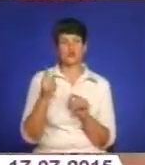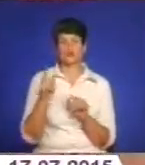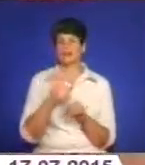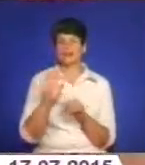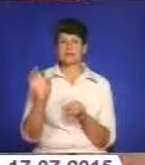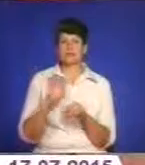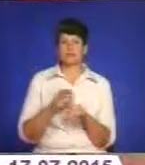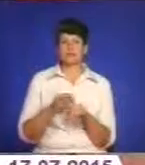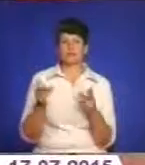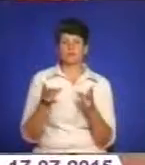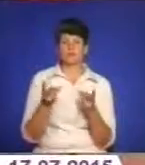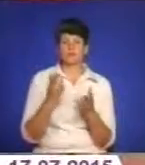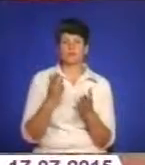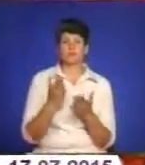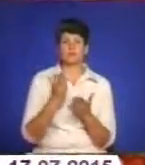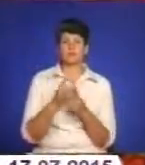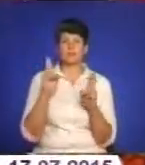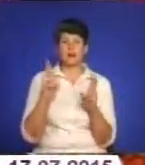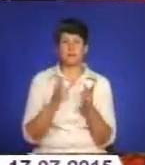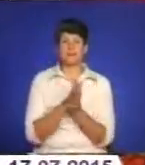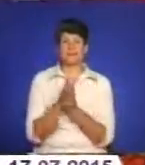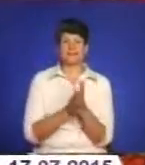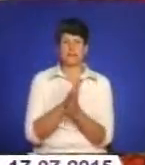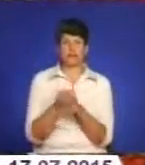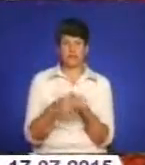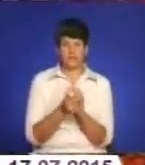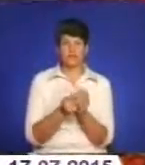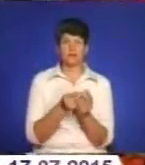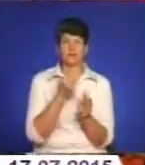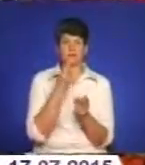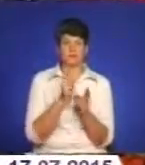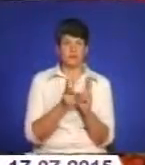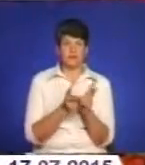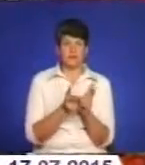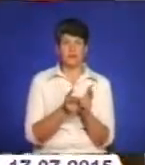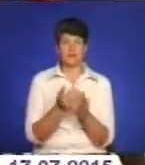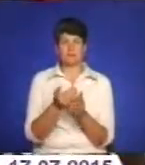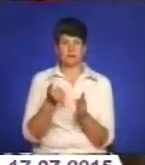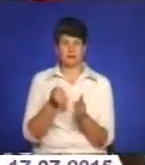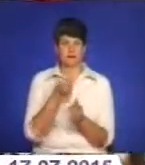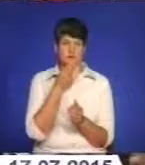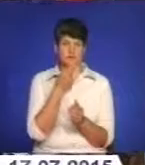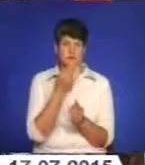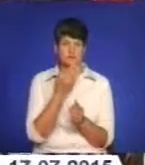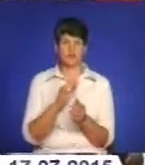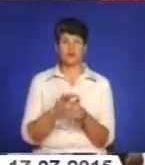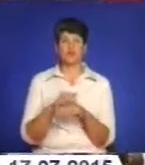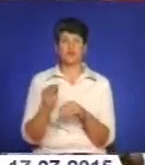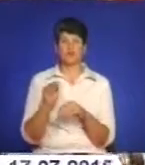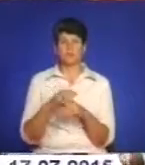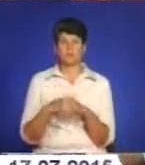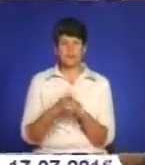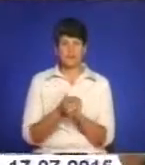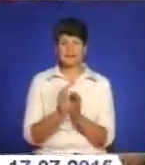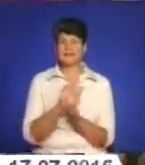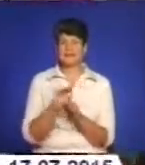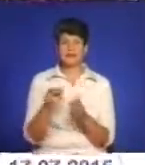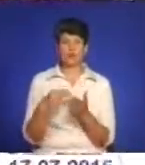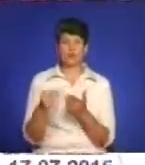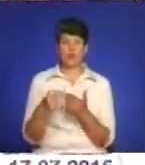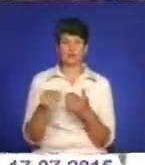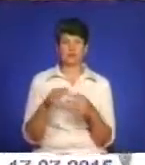необхідно дотримуватись простих правил – мити руки перед приготуванням їжі та перед її вживанням, ретельно мити овочі та фрукти, не купувати продукти на